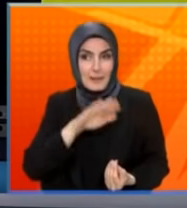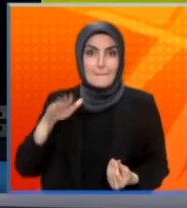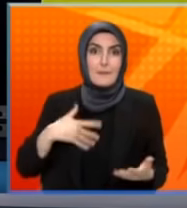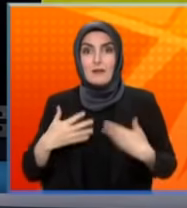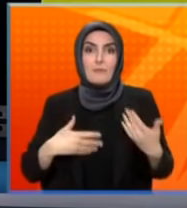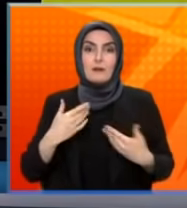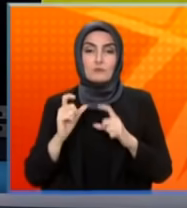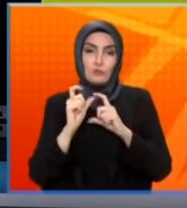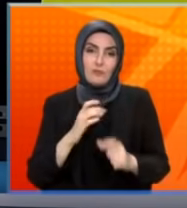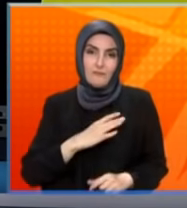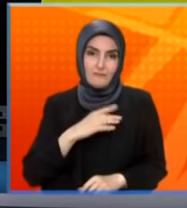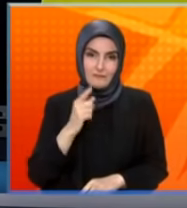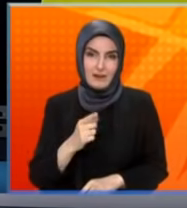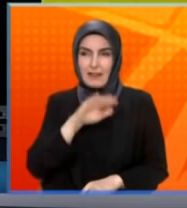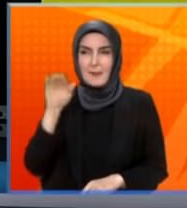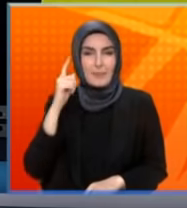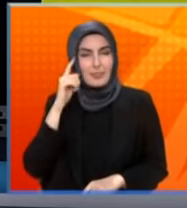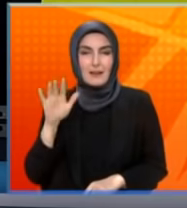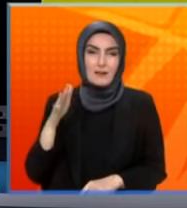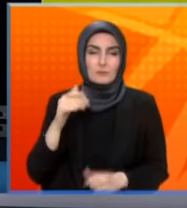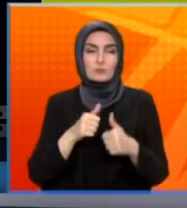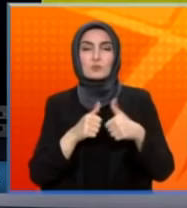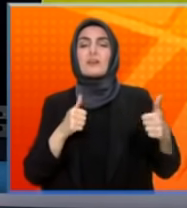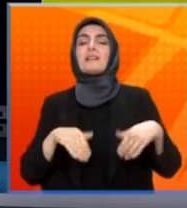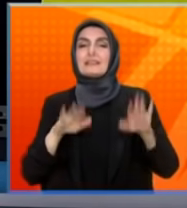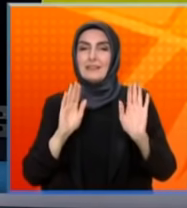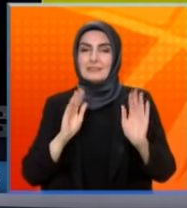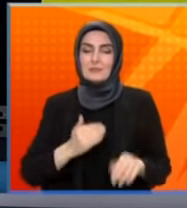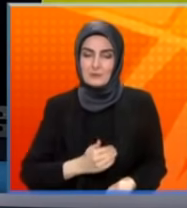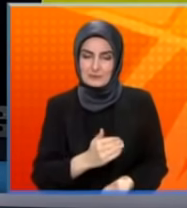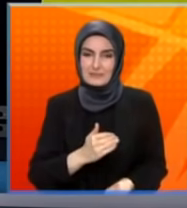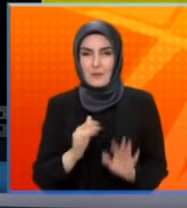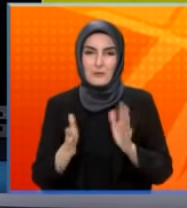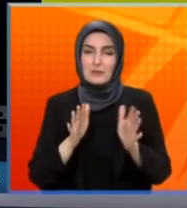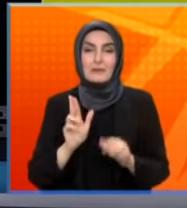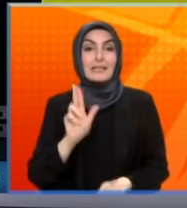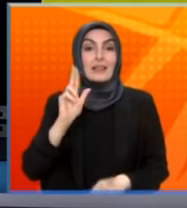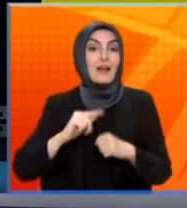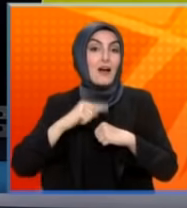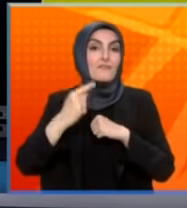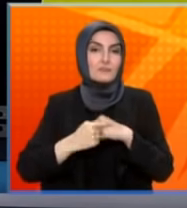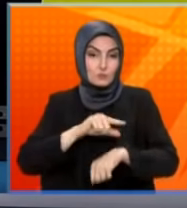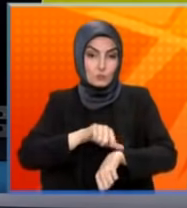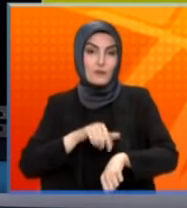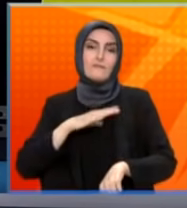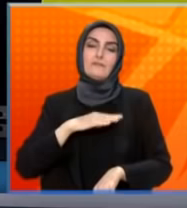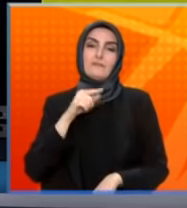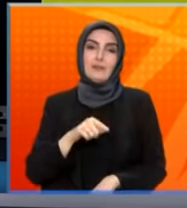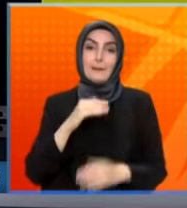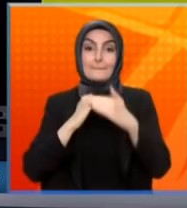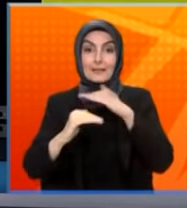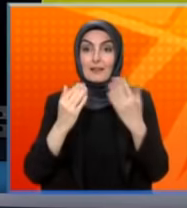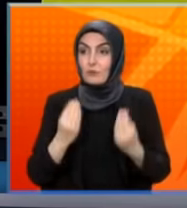görülürse o günün çok uzakta olmadığı yönünde önümüzde ortalama 7 haftalık bir süreç var Eğer millet olarak